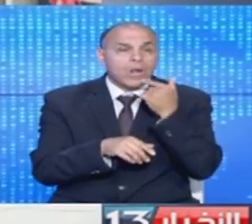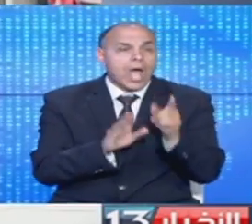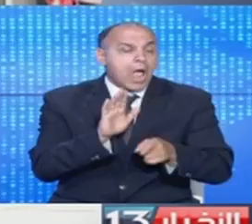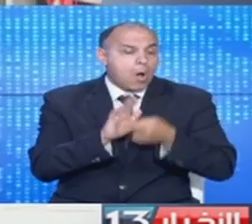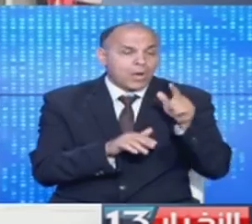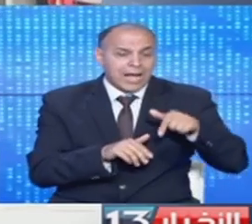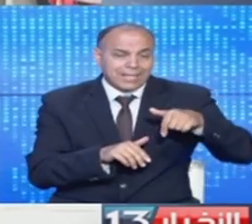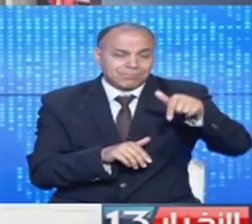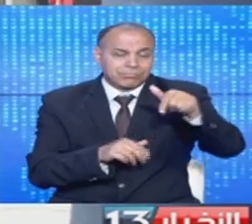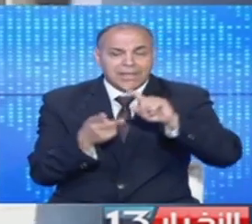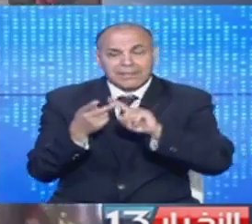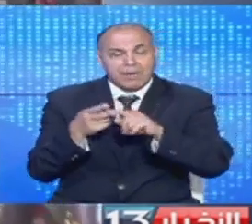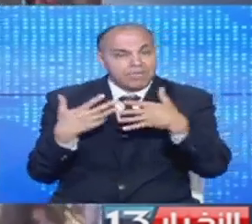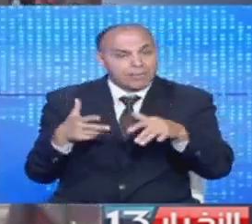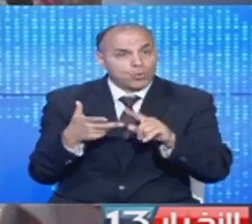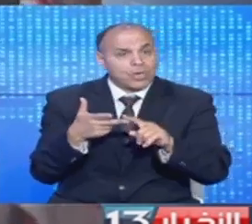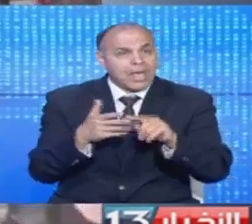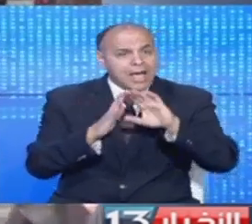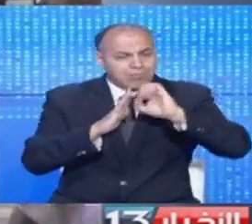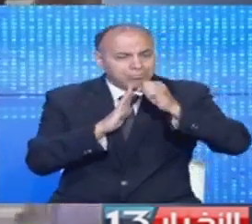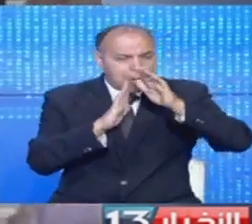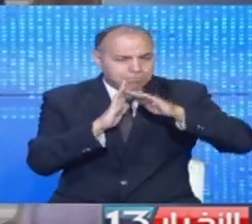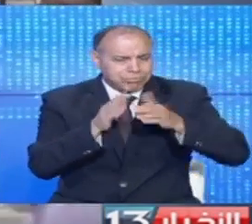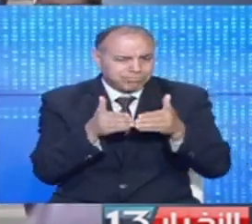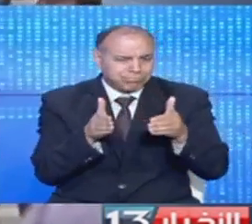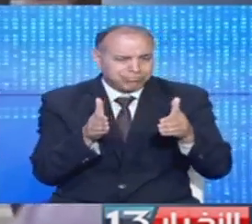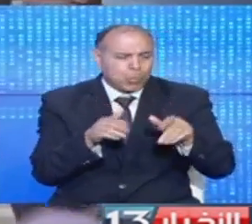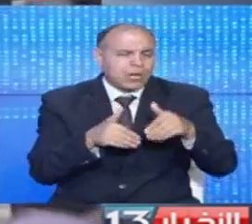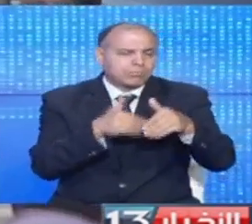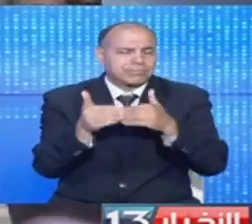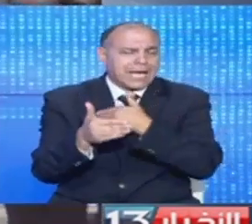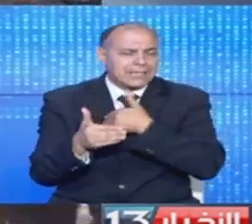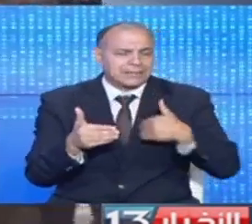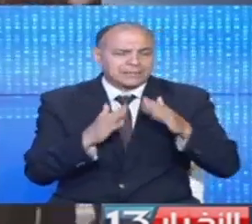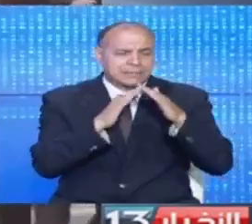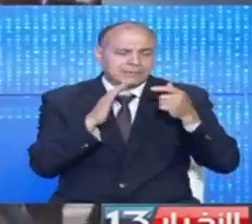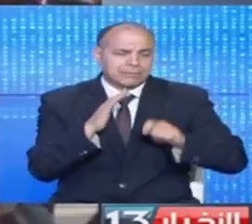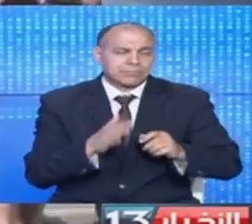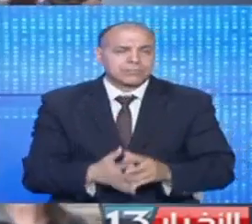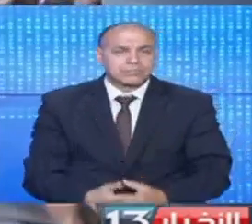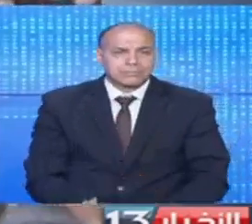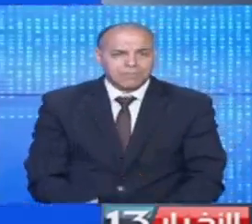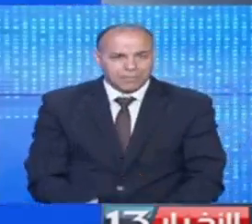أول أيام المرحلة الثانية من تخفيف إجراءات الحجر الصحي.